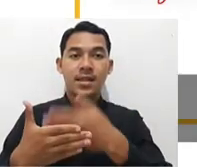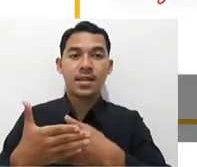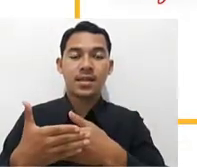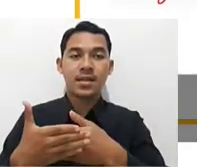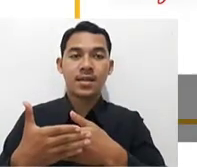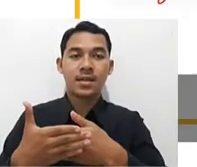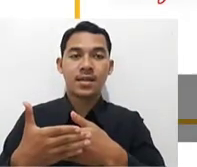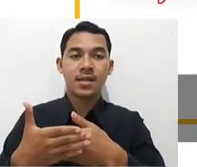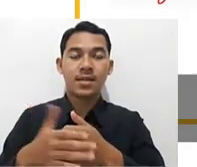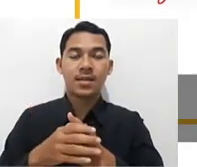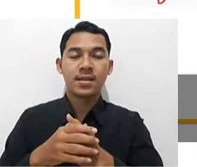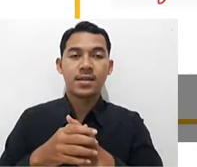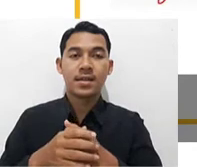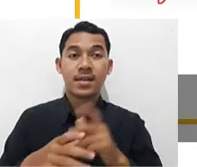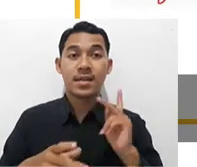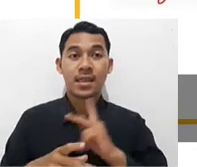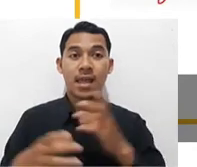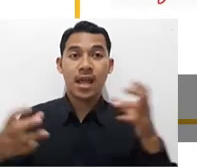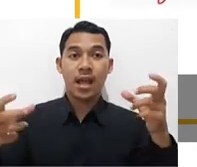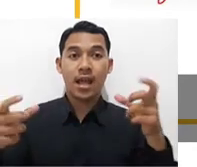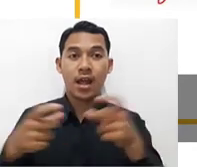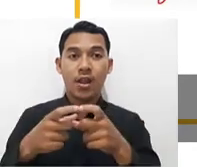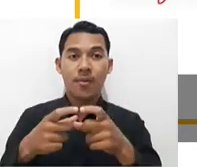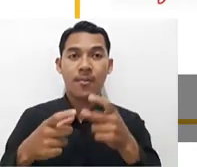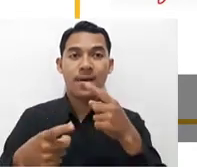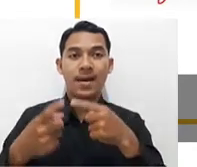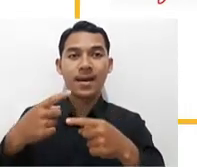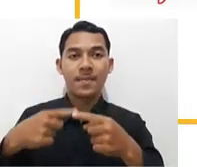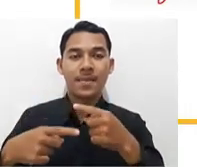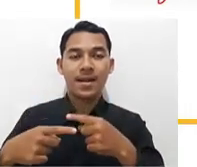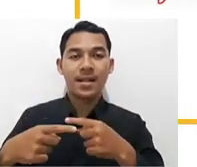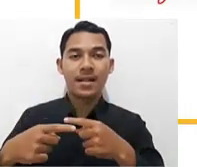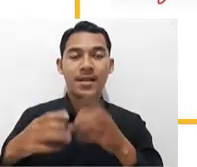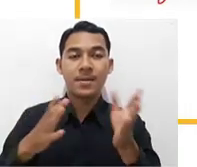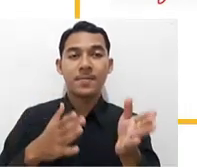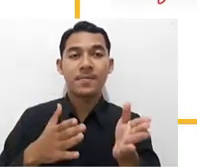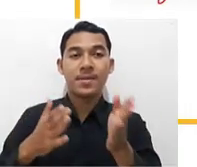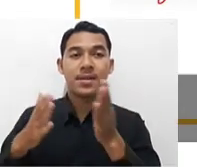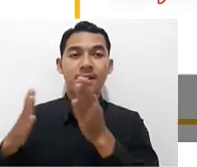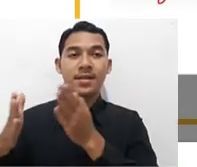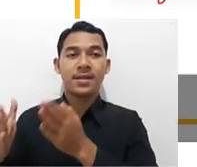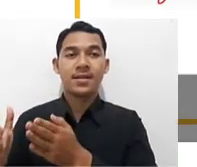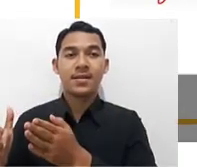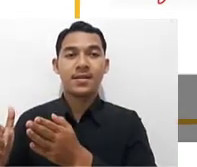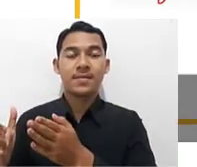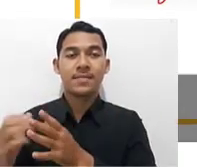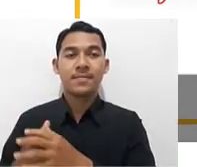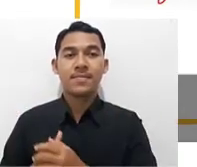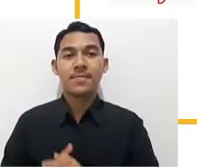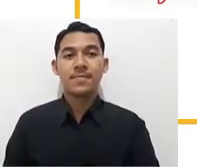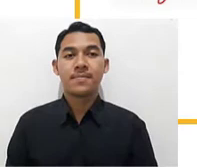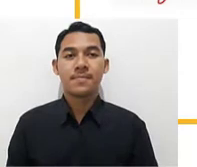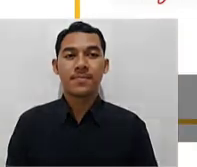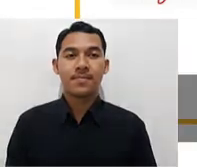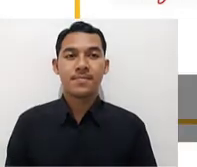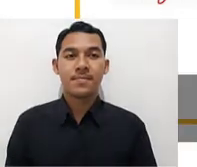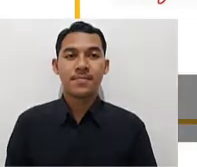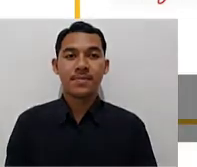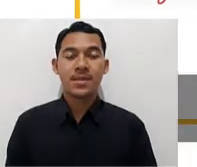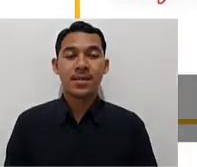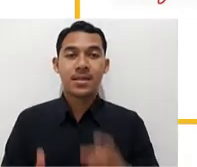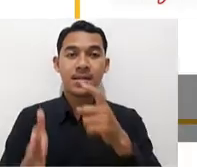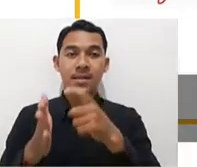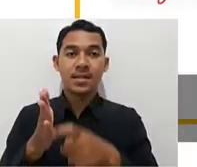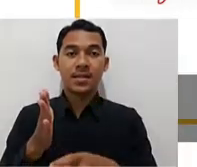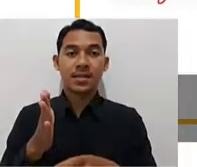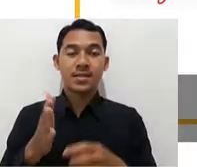clock lagi. Nah, maka satu yang ini pindah ke sini, ya, satu ini pindah ke sini, ininya jadi